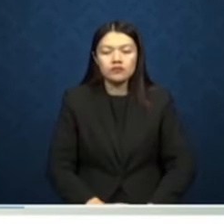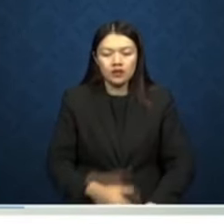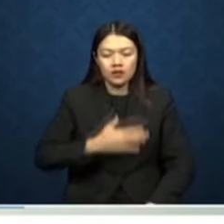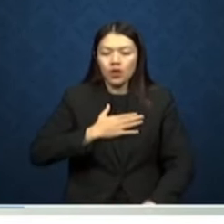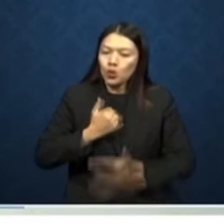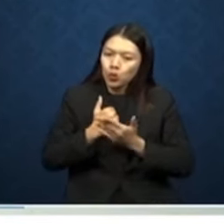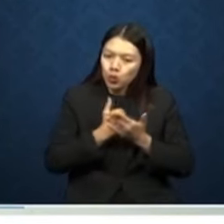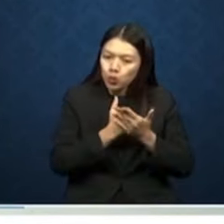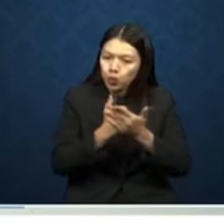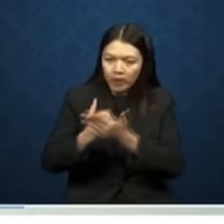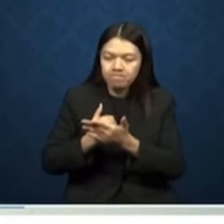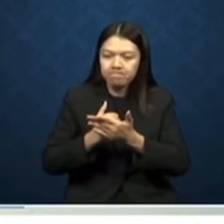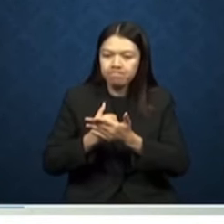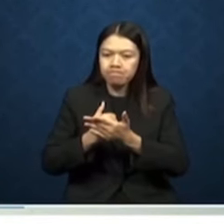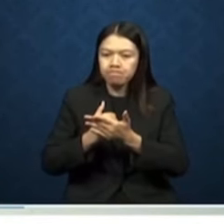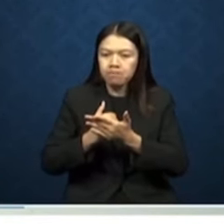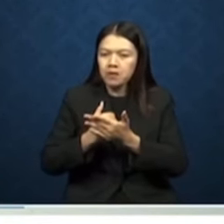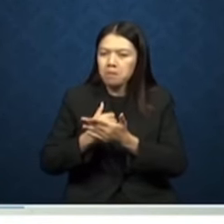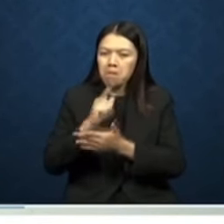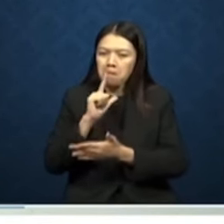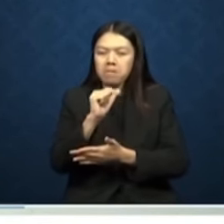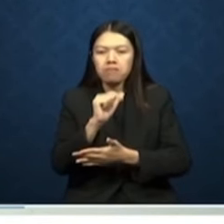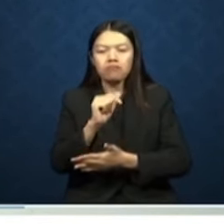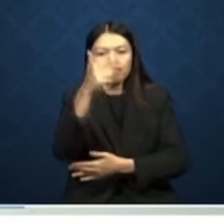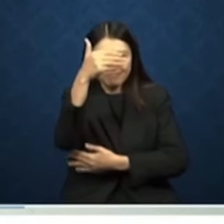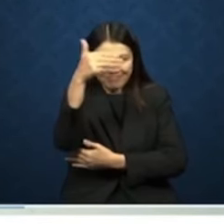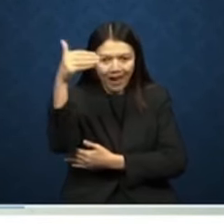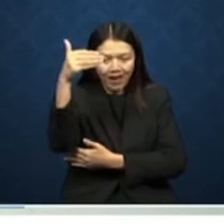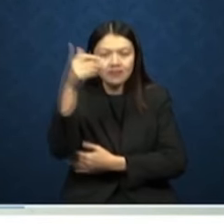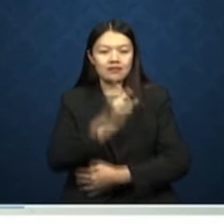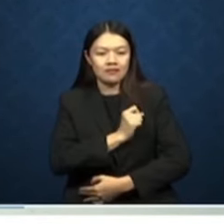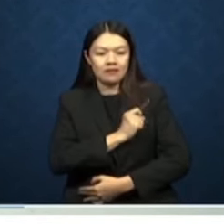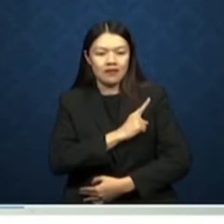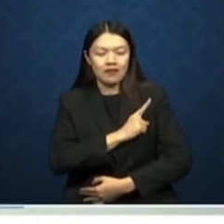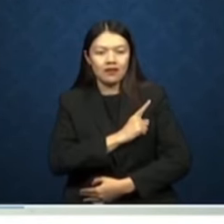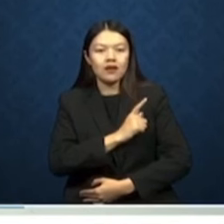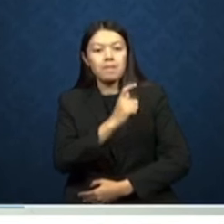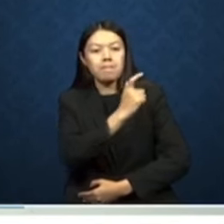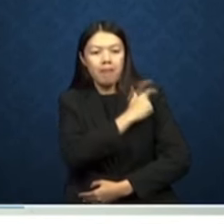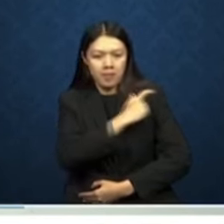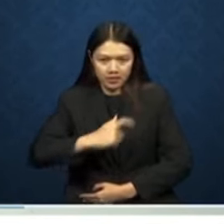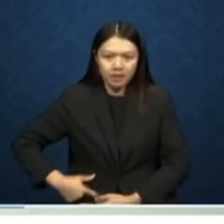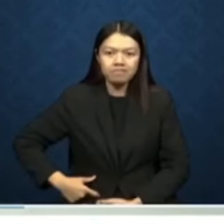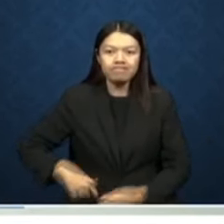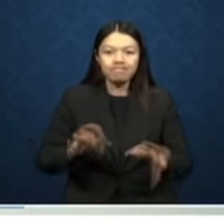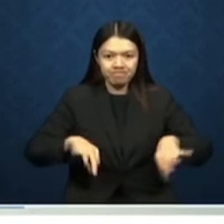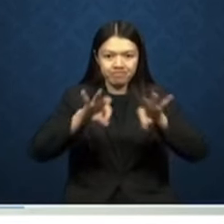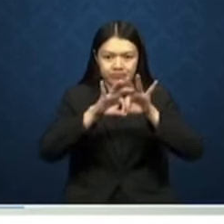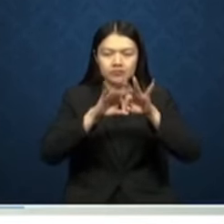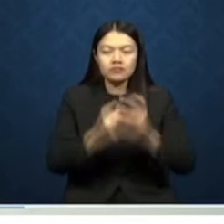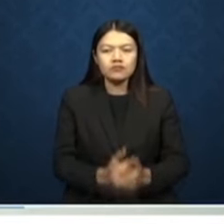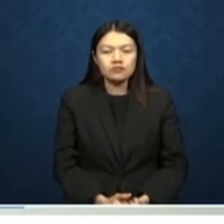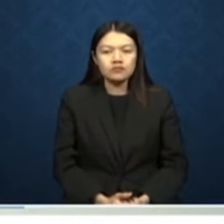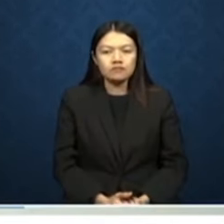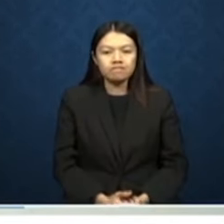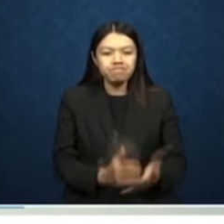ต้องช่วยกันรักษาไว้ซึ่งเสาหลักของบ้านของเมืองนั้นคือชาติศาสนาและพระมหากษัตริย์หลายท่านที่